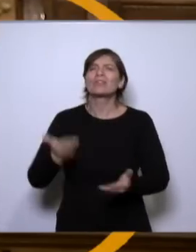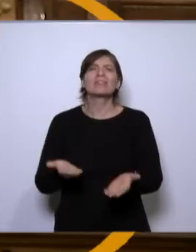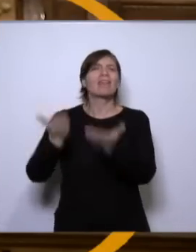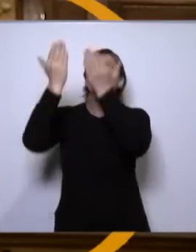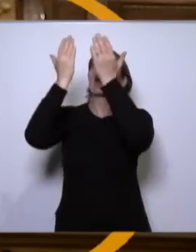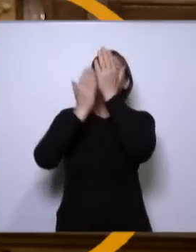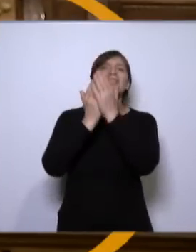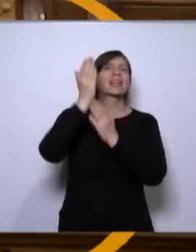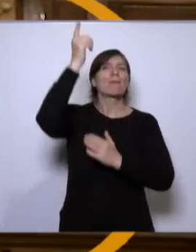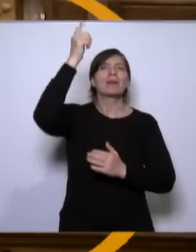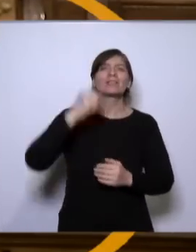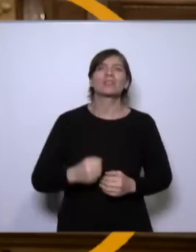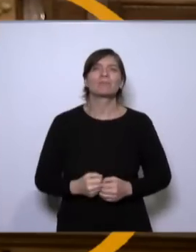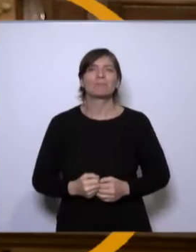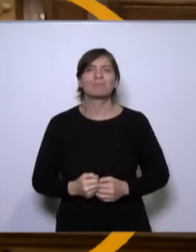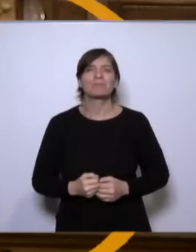받으소서.